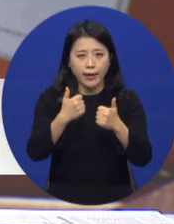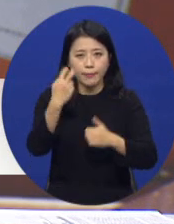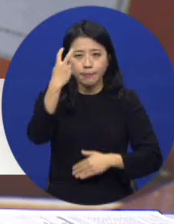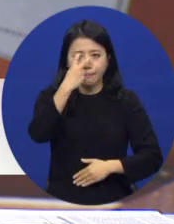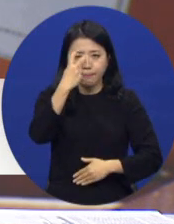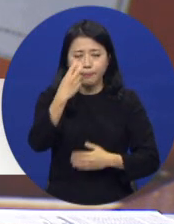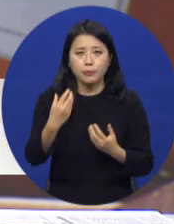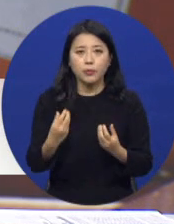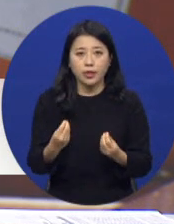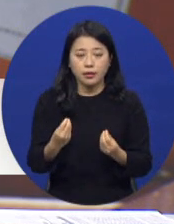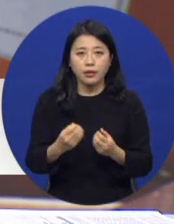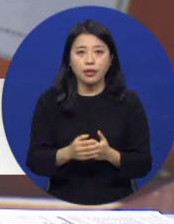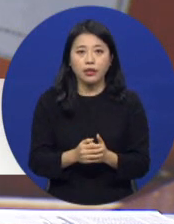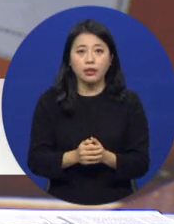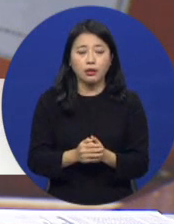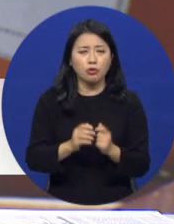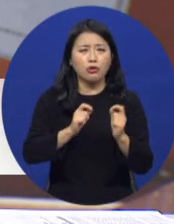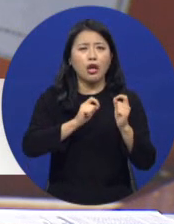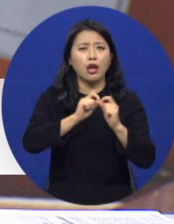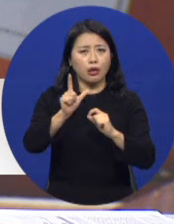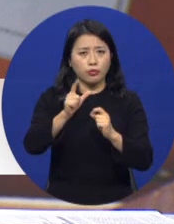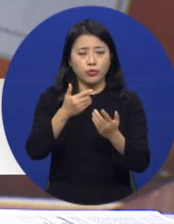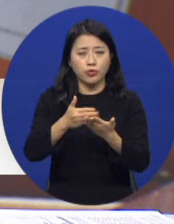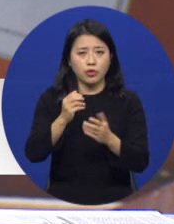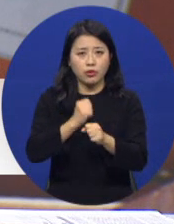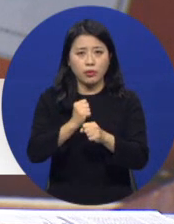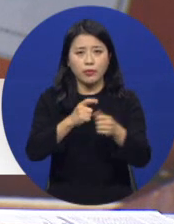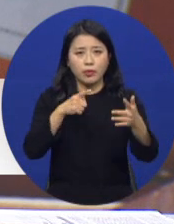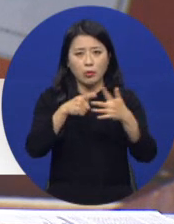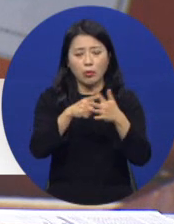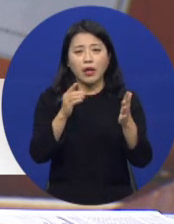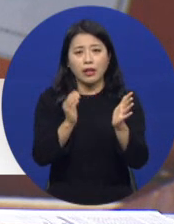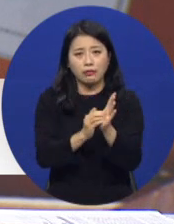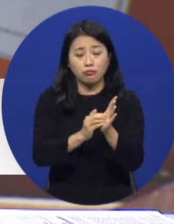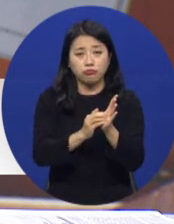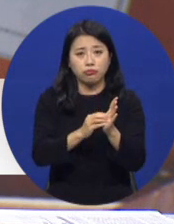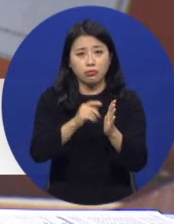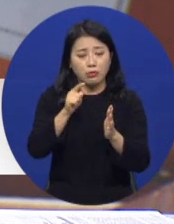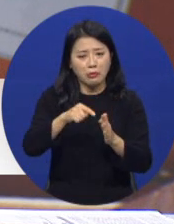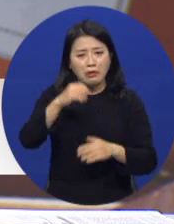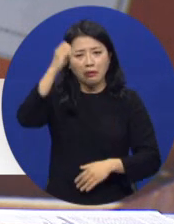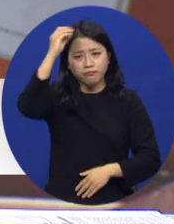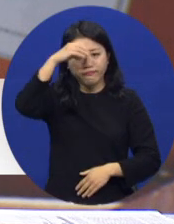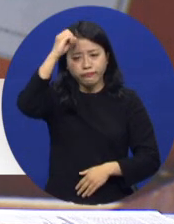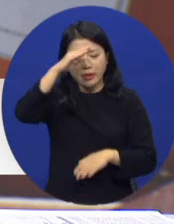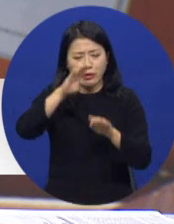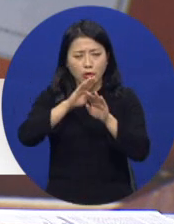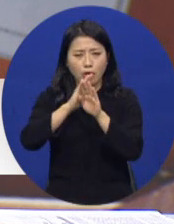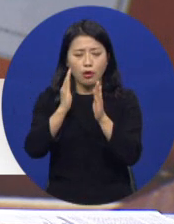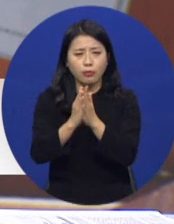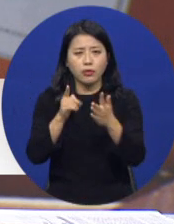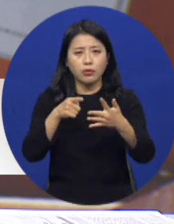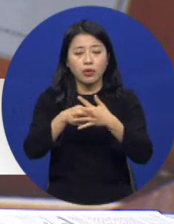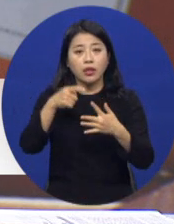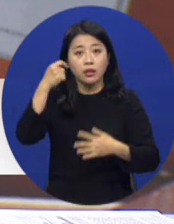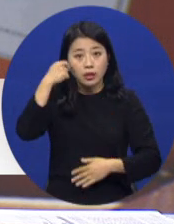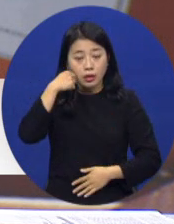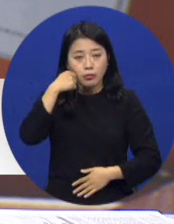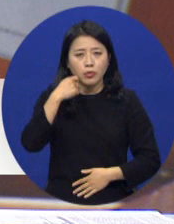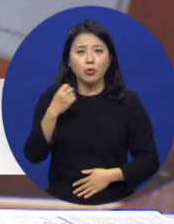살펴봤더니 대부분의 작품이 통과돼 사실상 거수기에 불과하다는 지적이 나올 수밖에